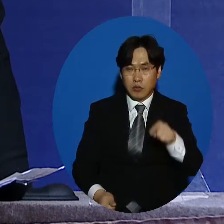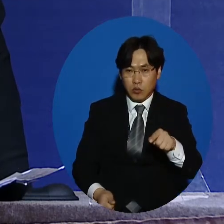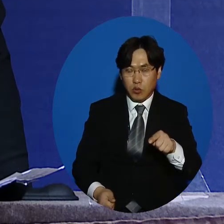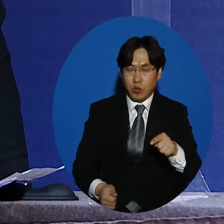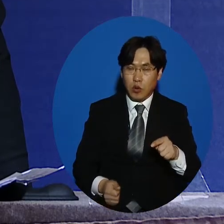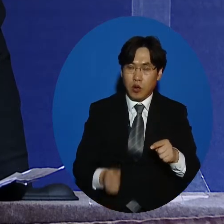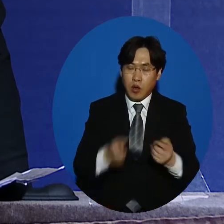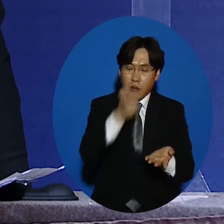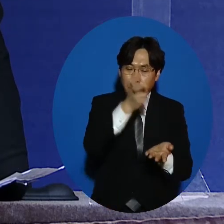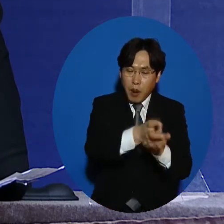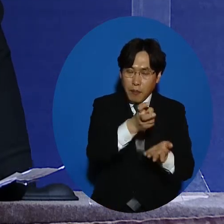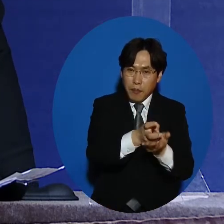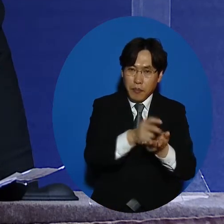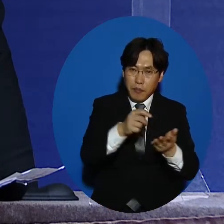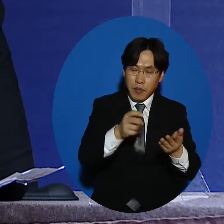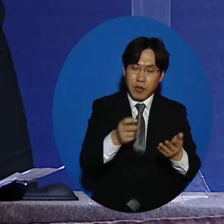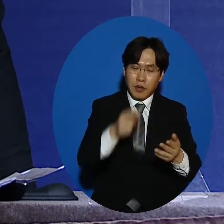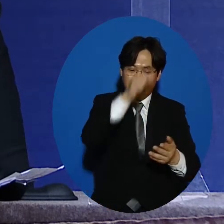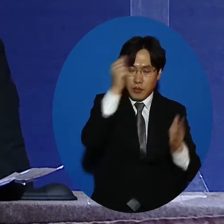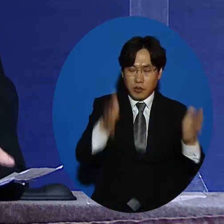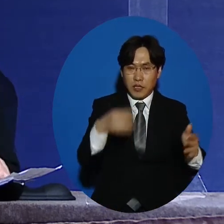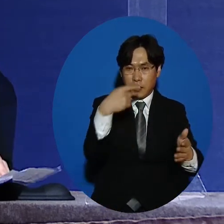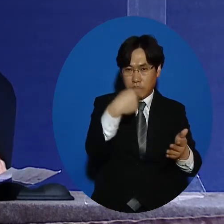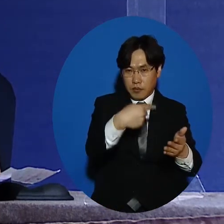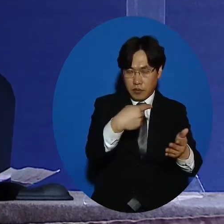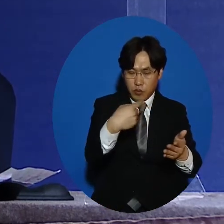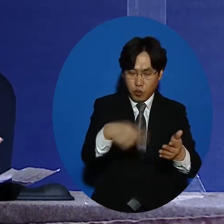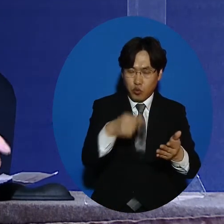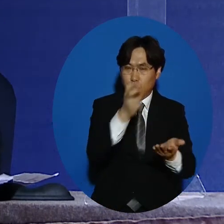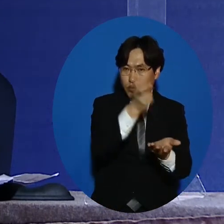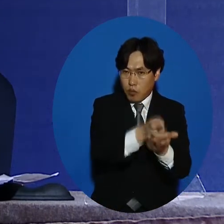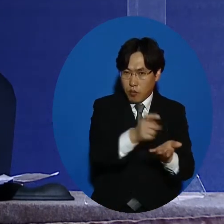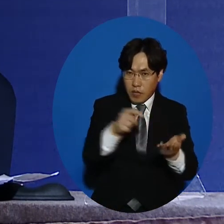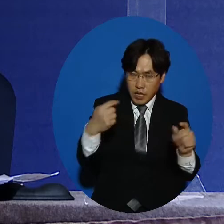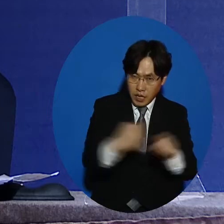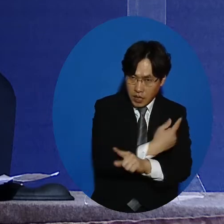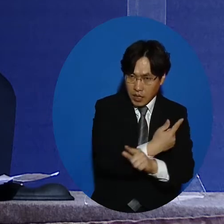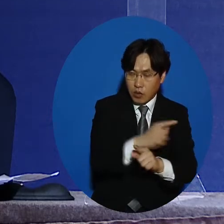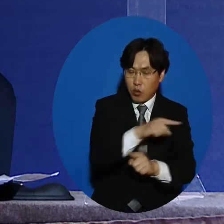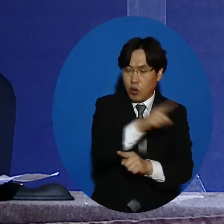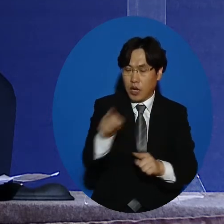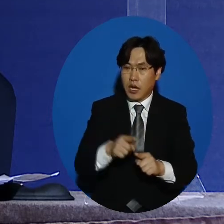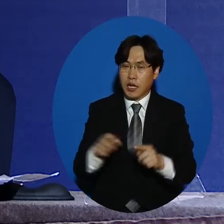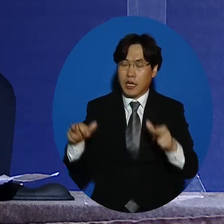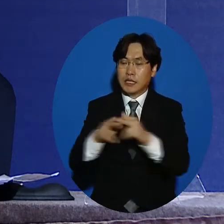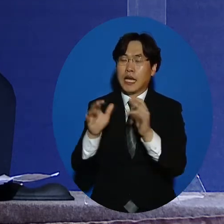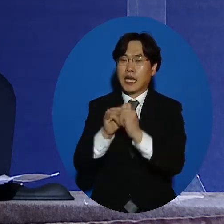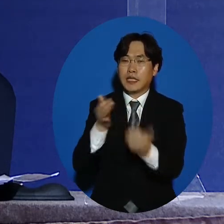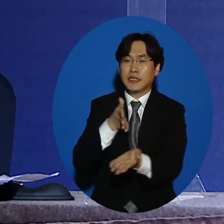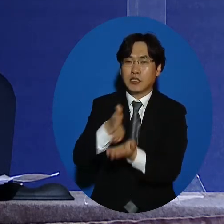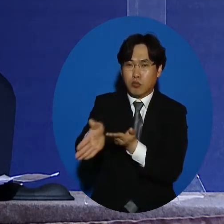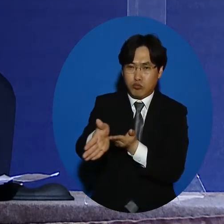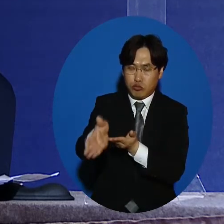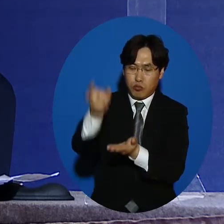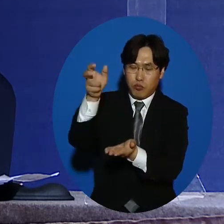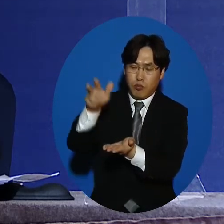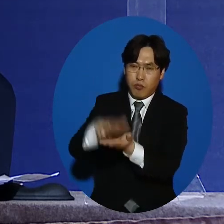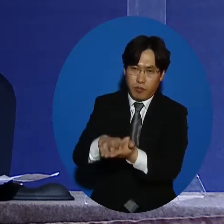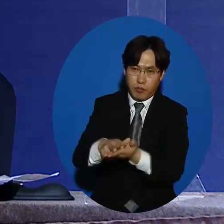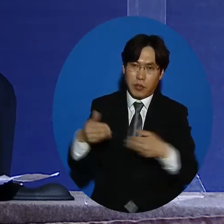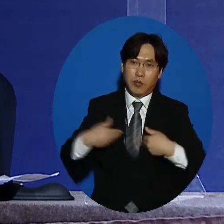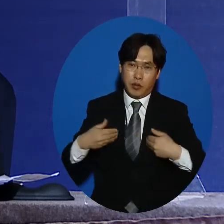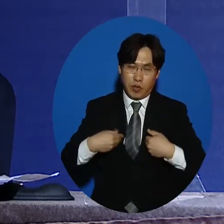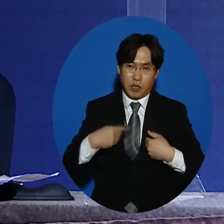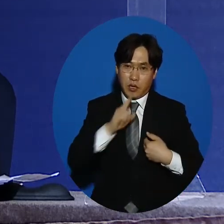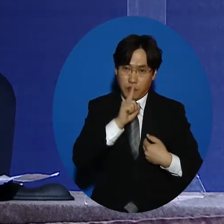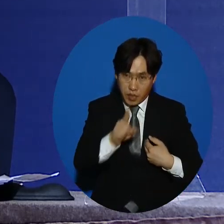평생교육진흥법보다 장애인 평생교육법을 제정해야 된다라는 논제의 말씀이셨습니다. 자,